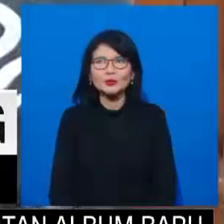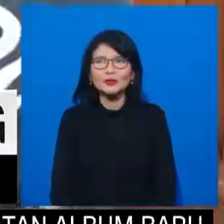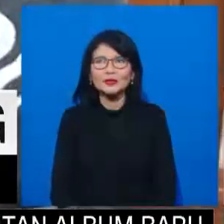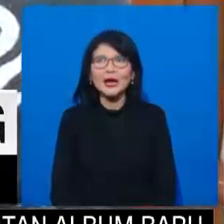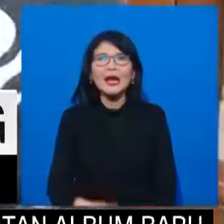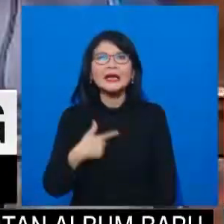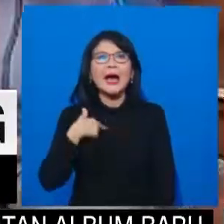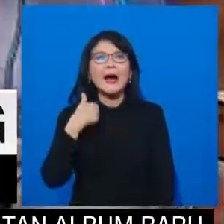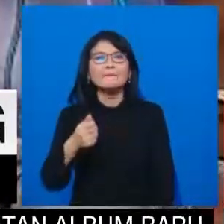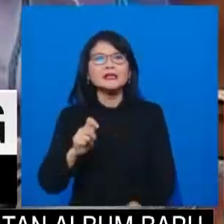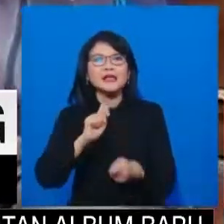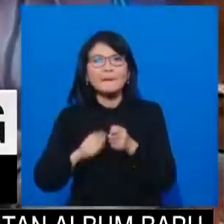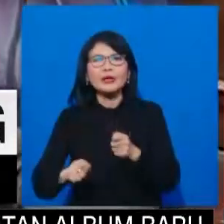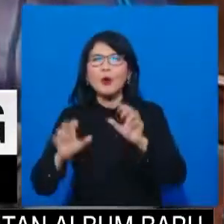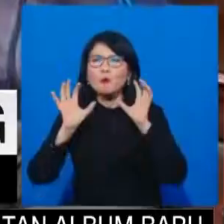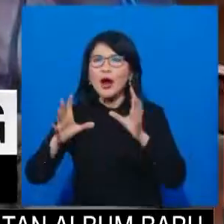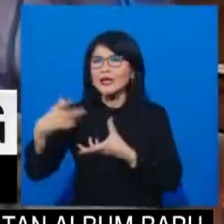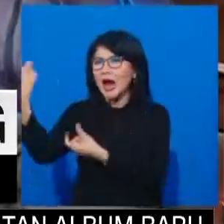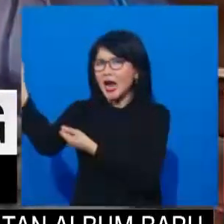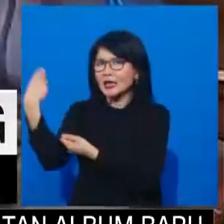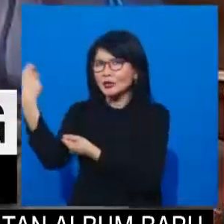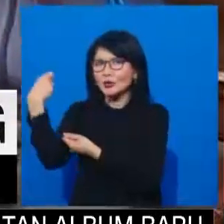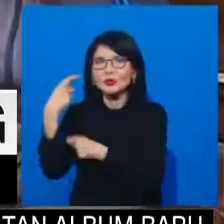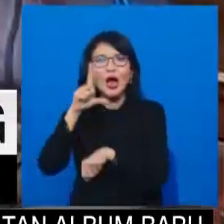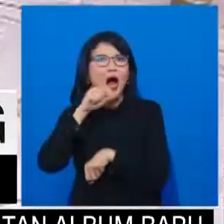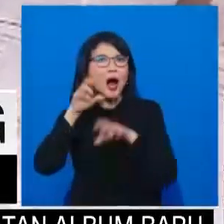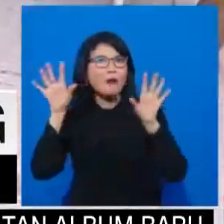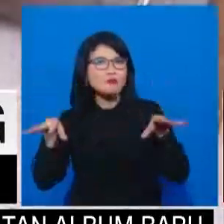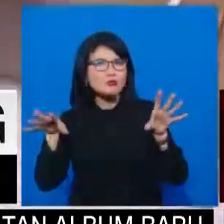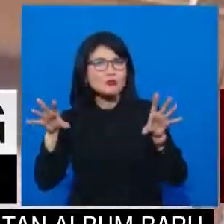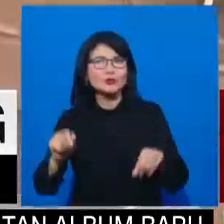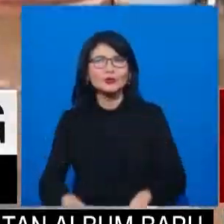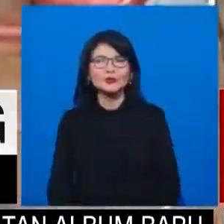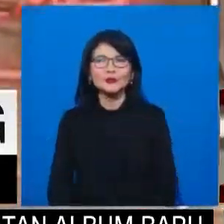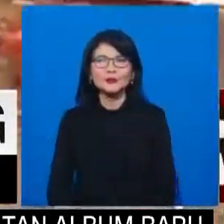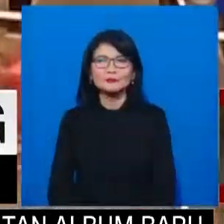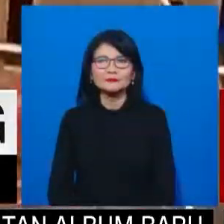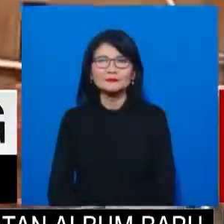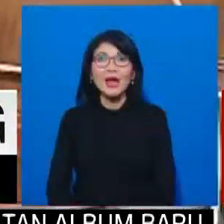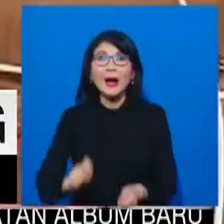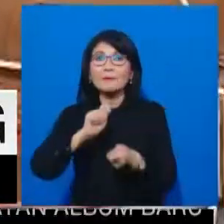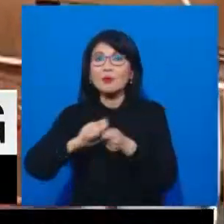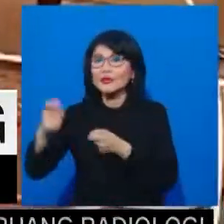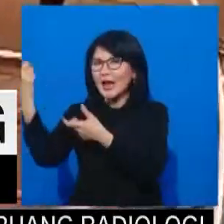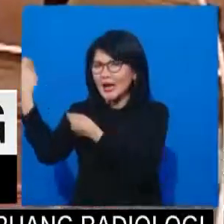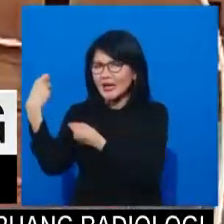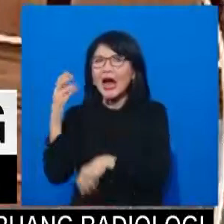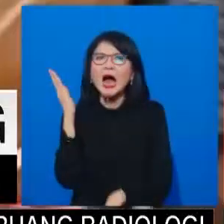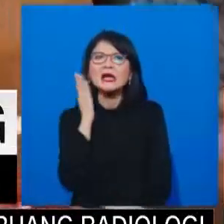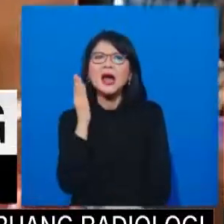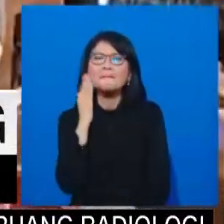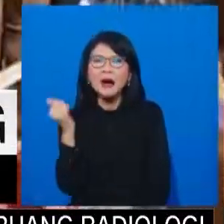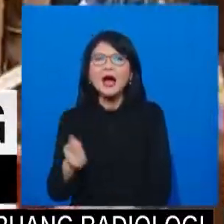Warsit mampu menghasilkan puluhan layang-layang berbentuk burung atau dog-dogan setiap hari. Pembuatan layang-layang cukup mudah, tapi